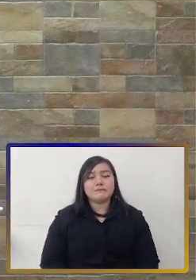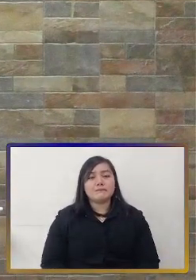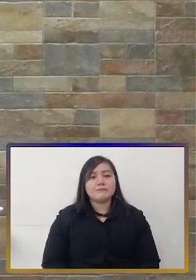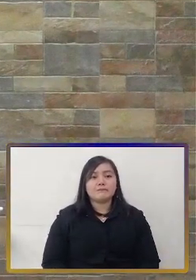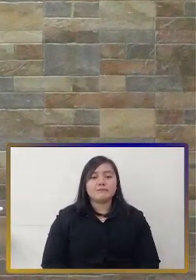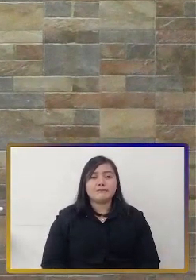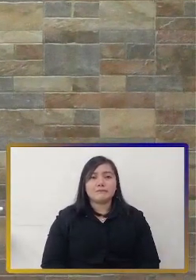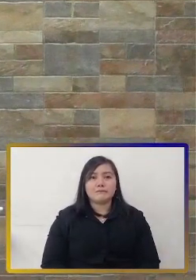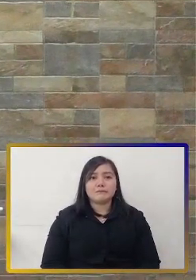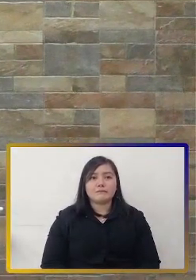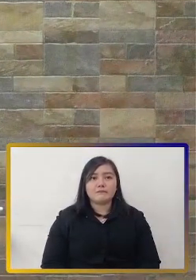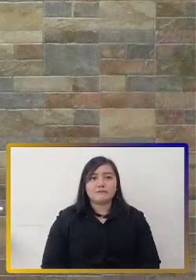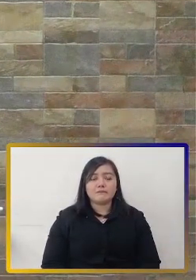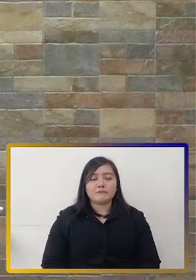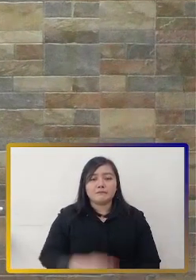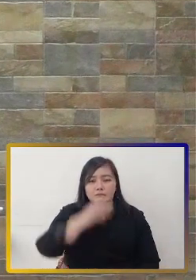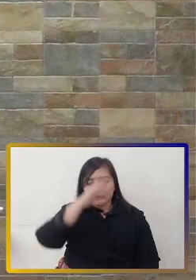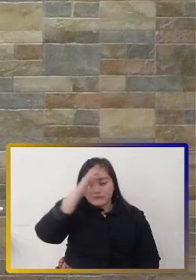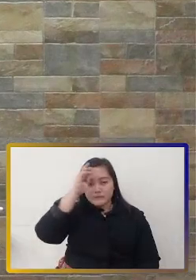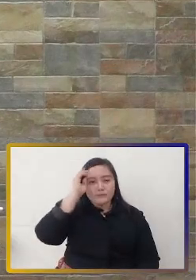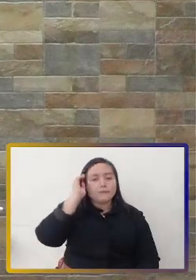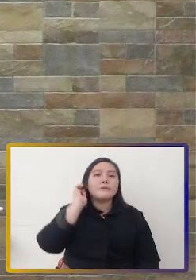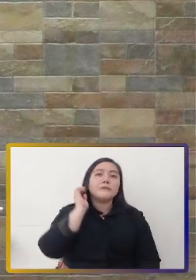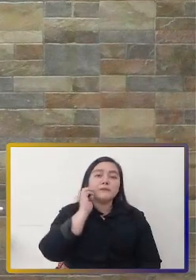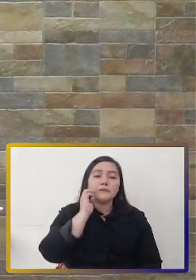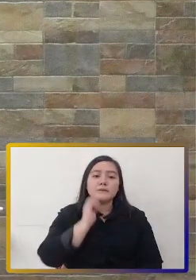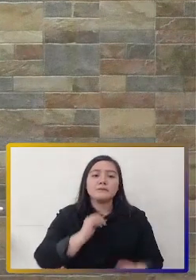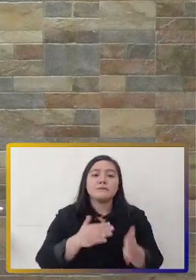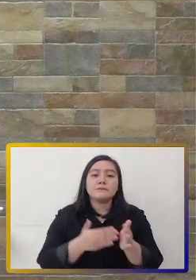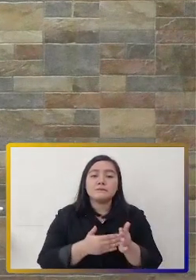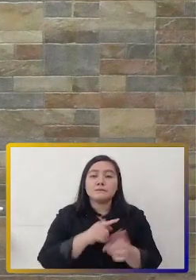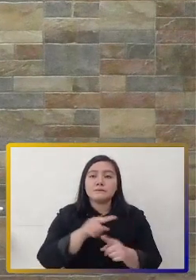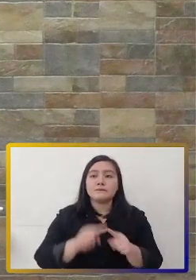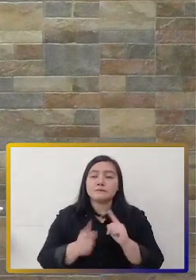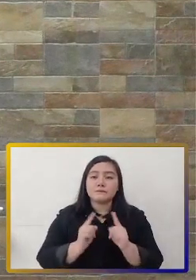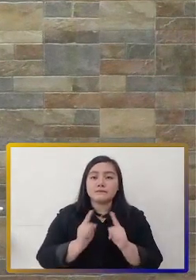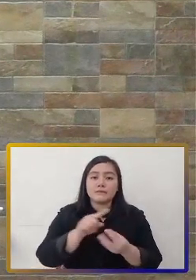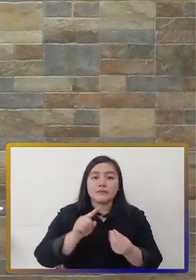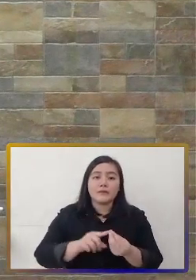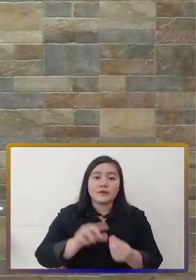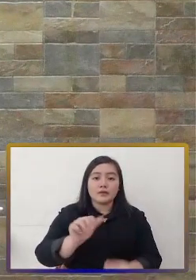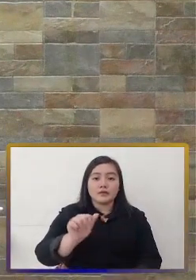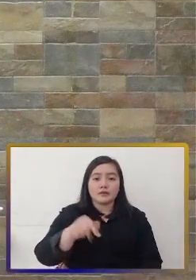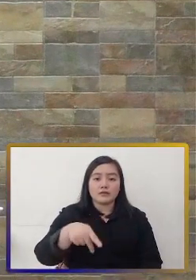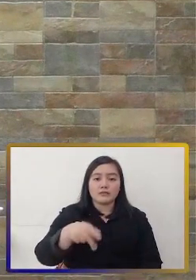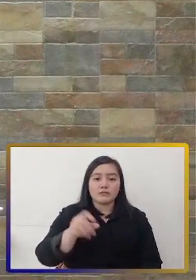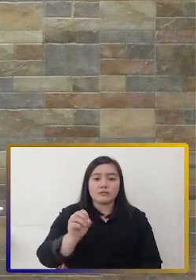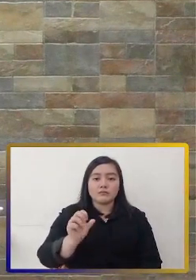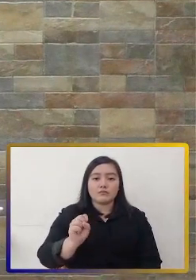mga kapatid, as far as the apostles is concerned, mga kapatid, makikita po natin na